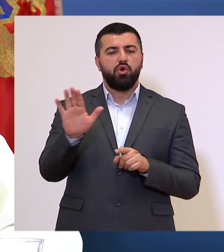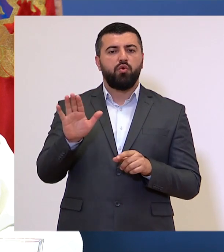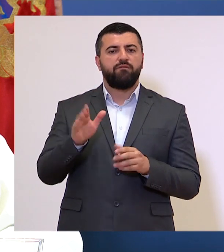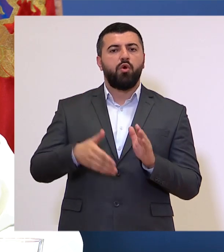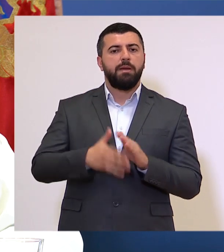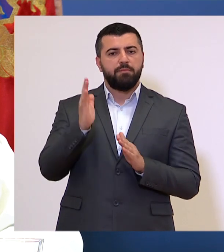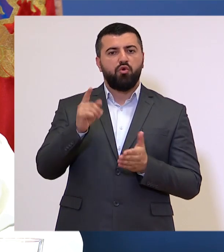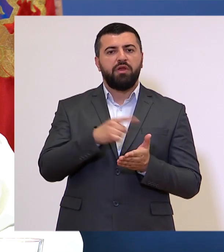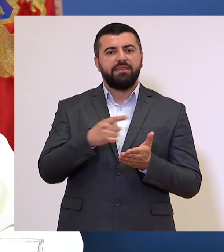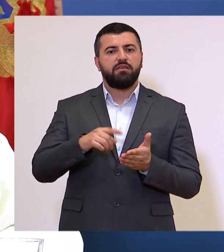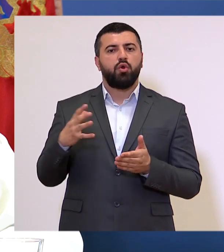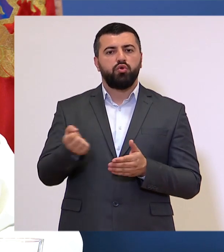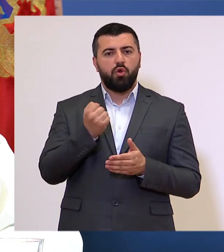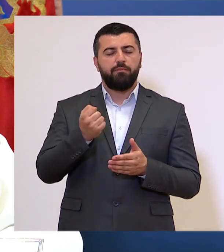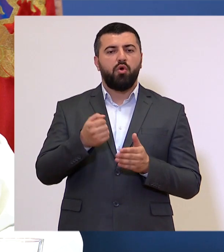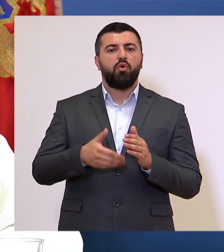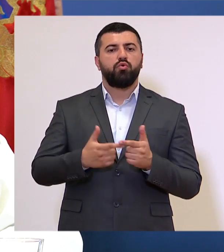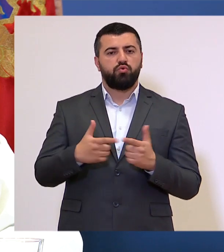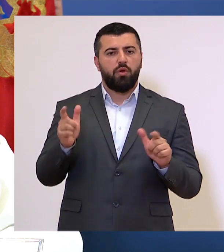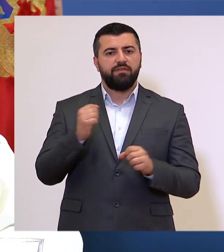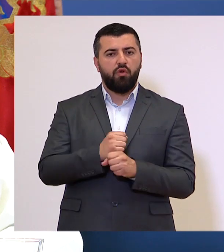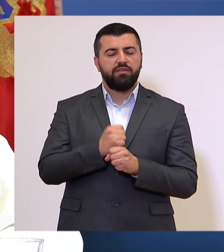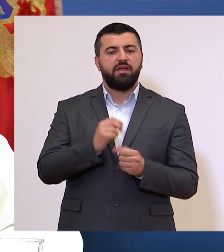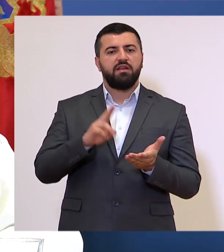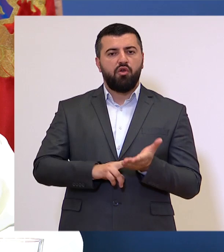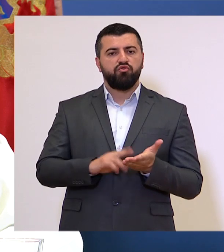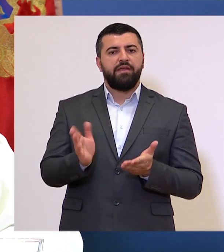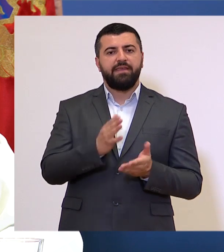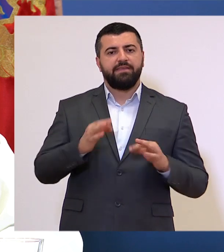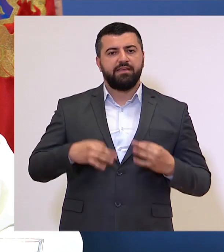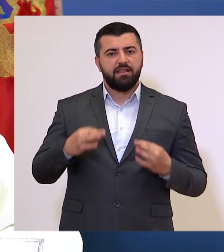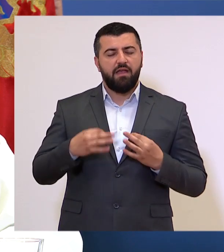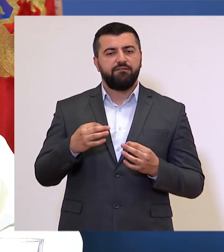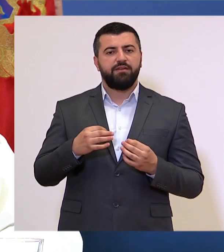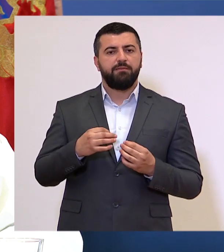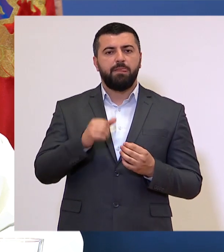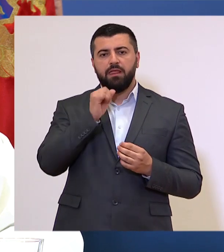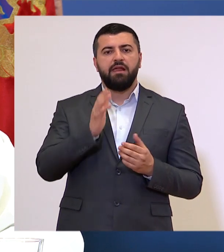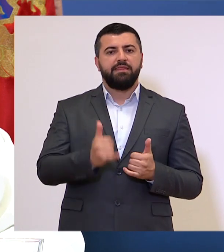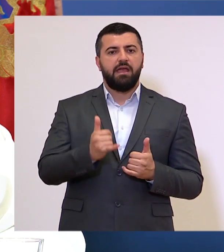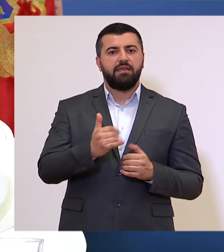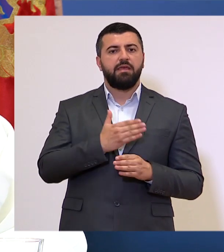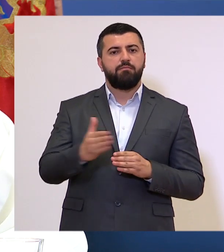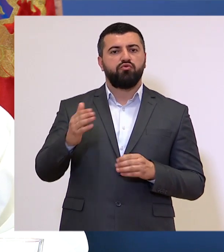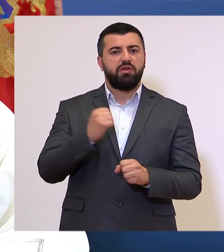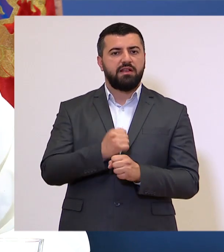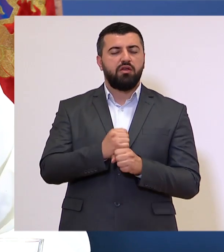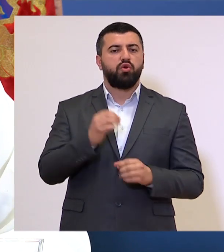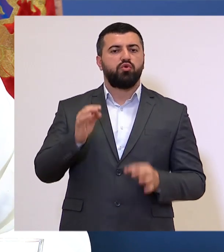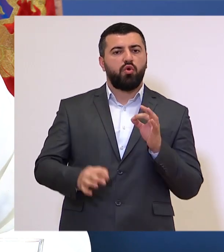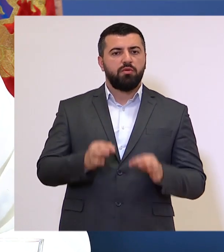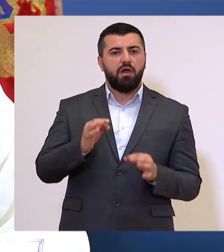je prošao testiranje, dobio dozvolu Instituta za javno zdravlje, dobio rješenje zdravstvenog sanitarnog inspektora i oni od danas sa svojim kadrom normalno